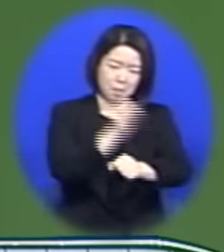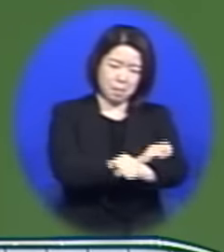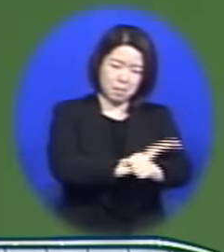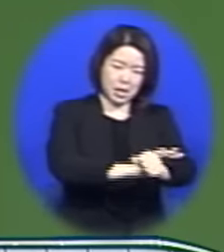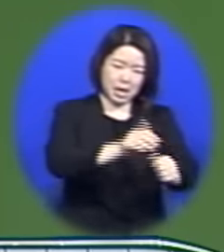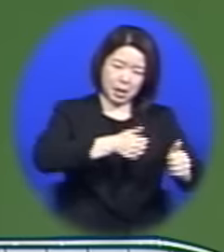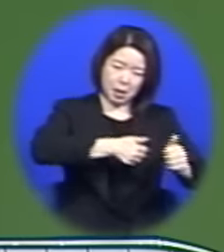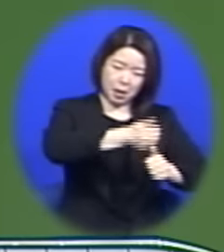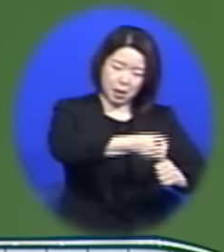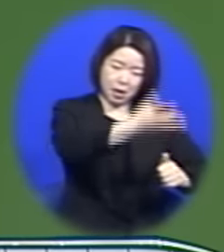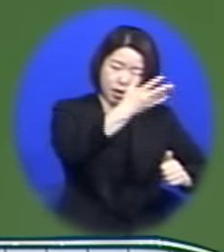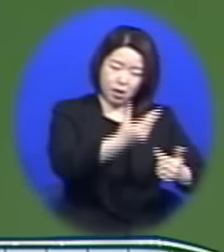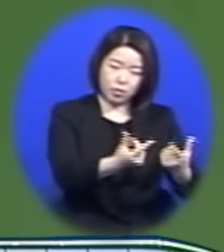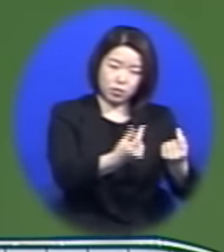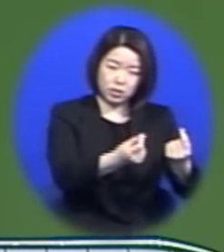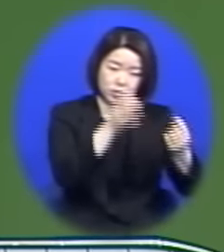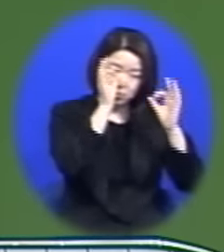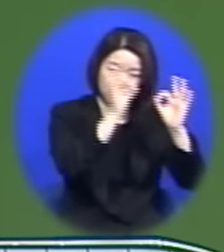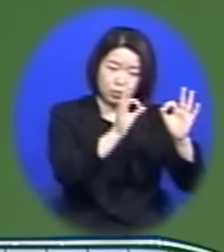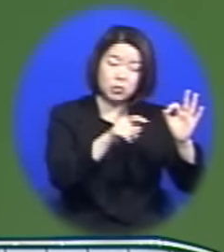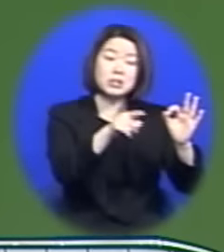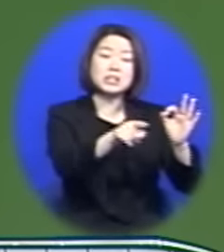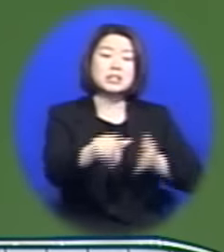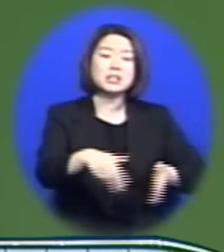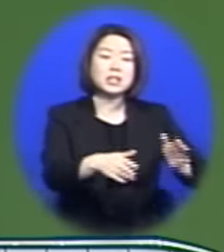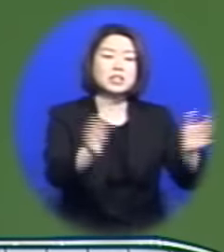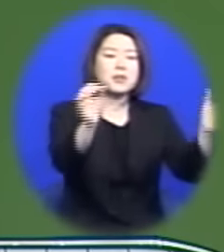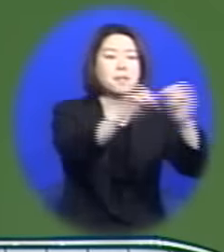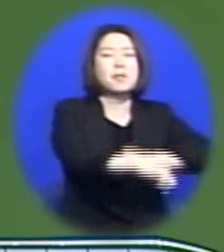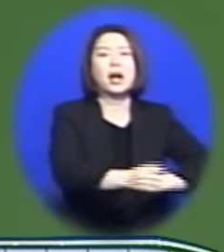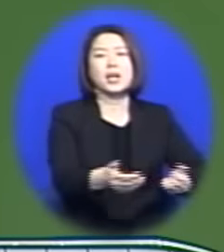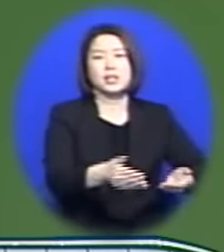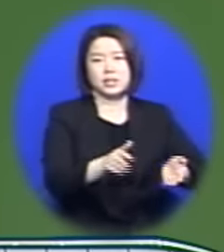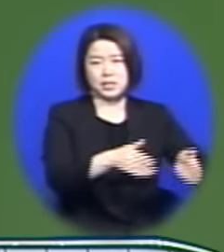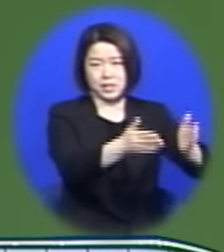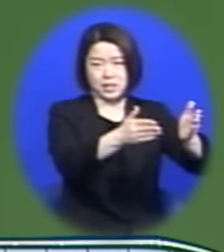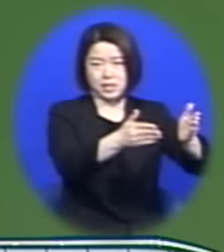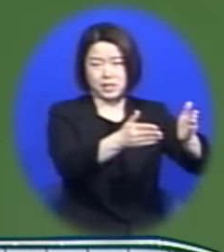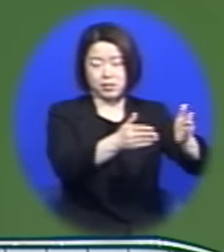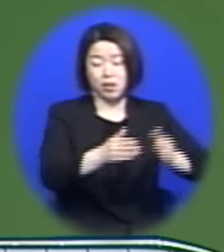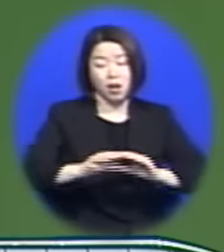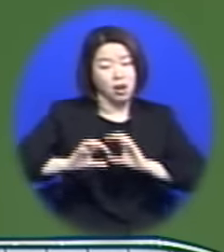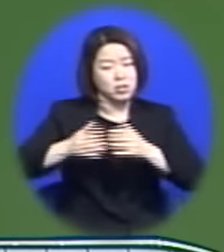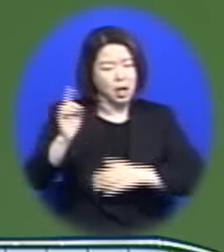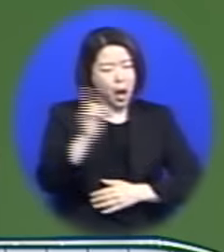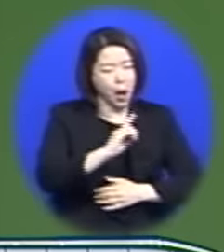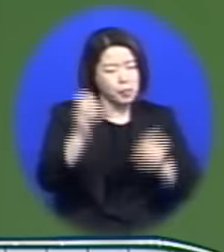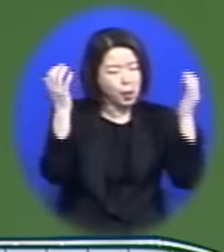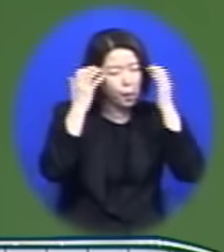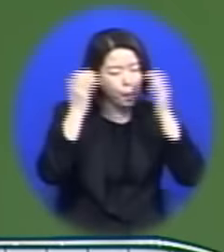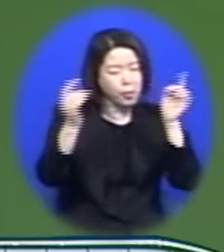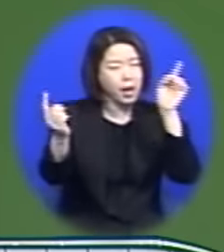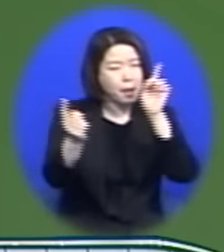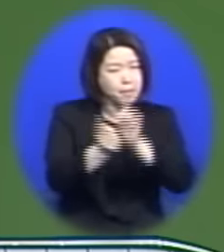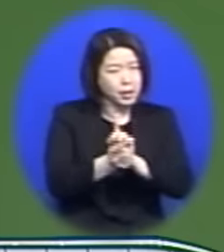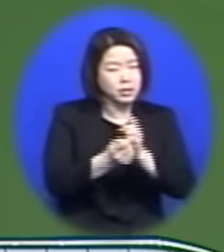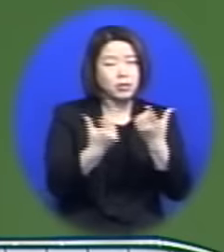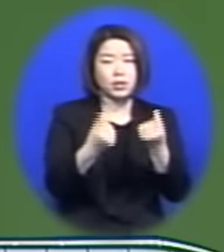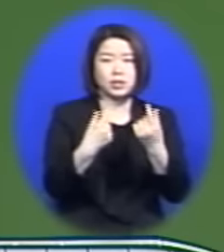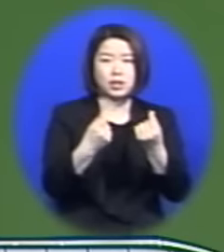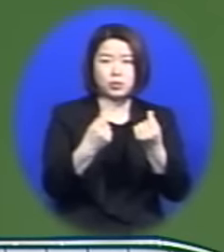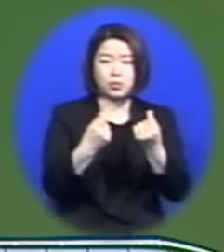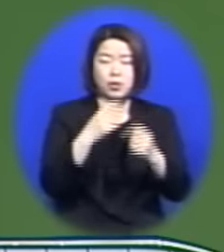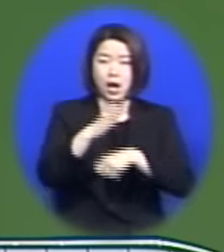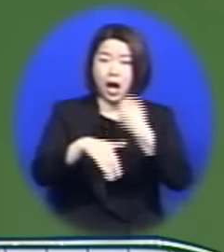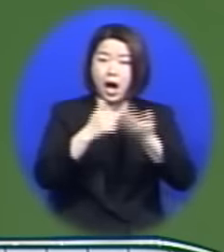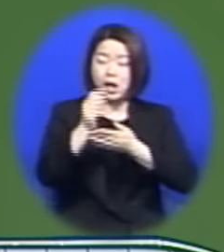그 길은 망하는 길인 줄 아니까 세상에서 아무리 고난 당하는 길 같아도 하나님 말씀대로 사는 길이